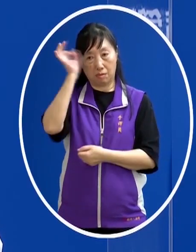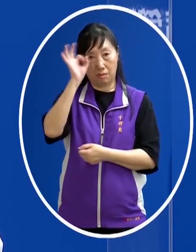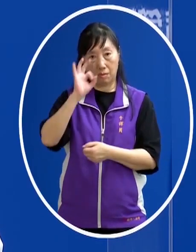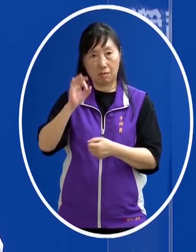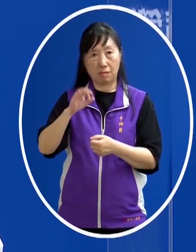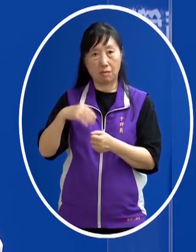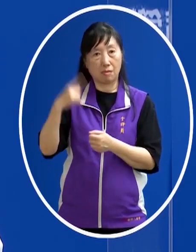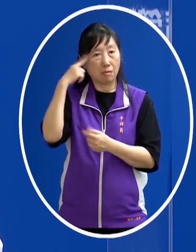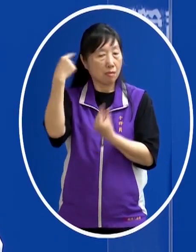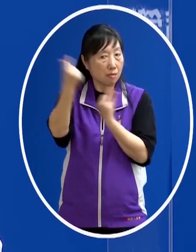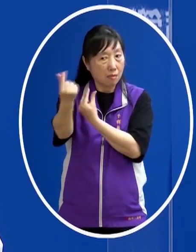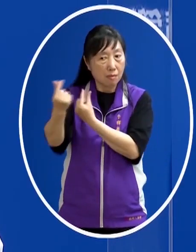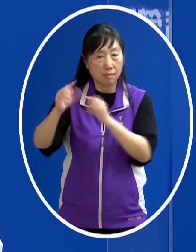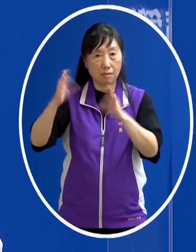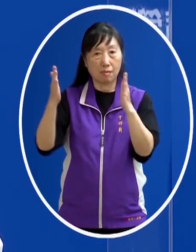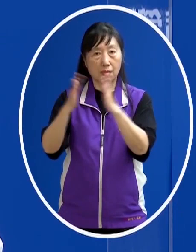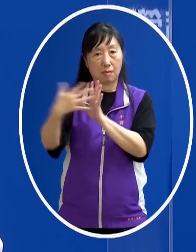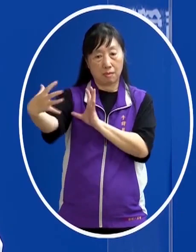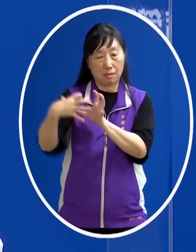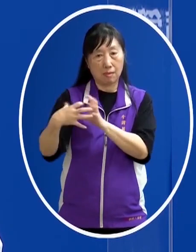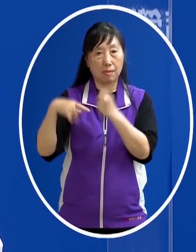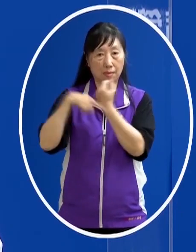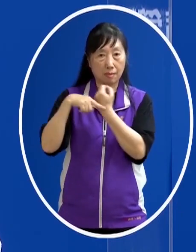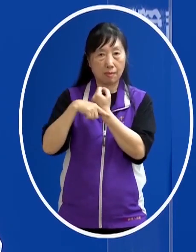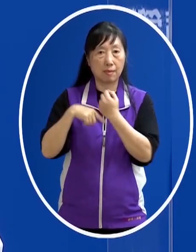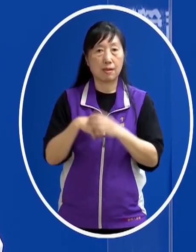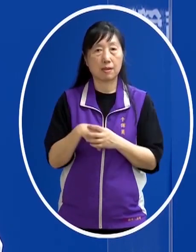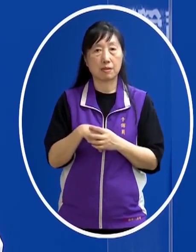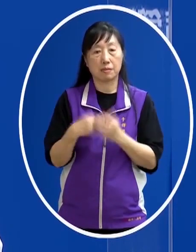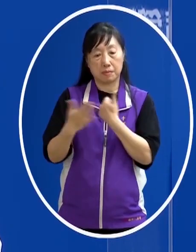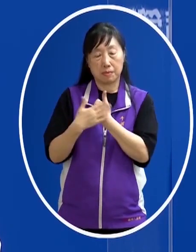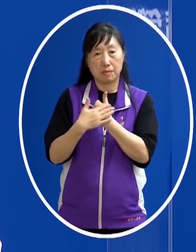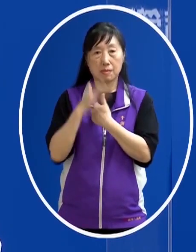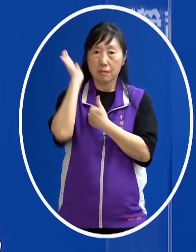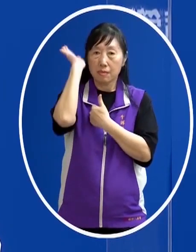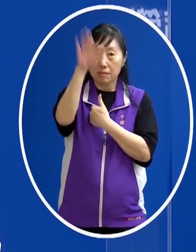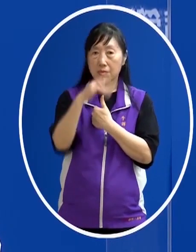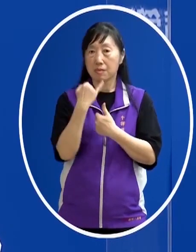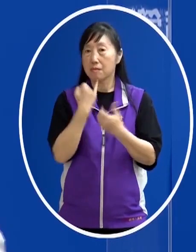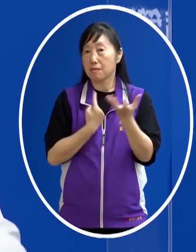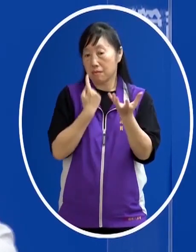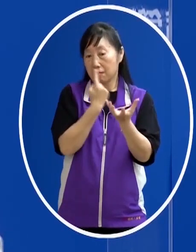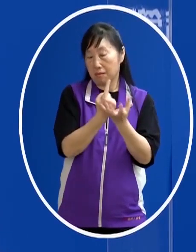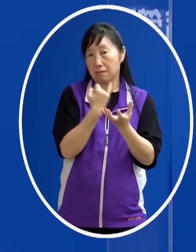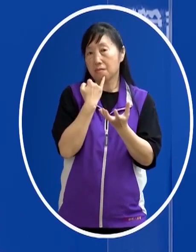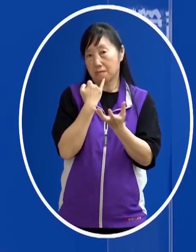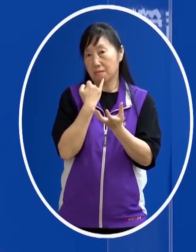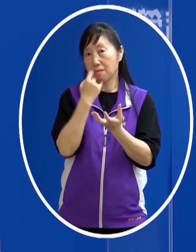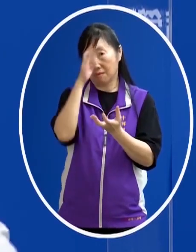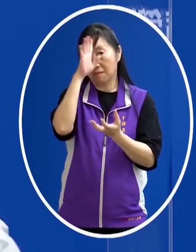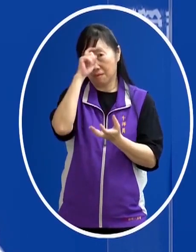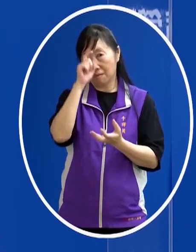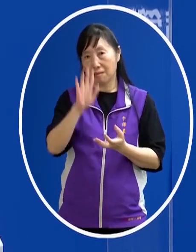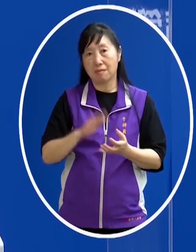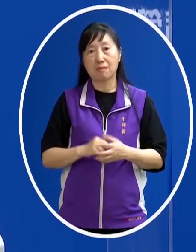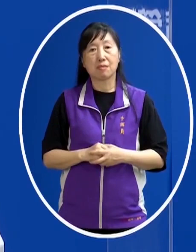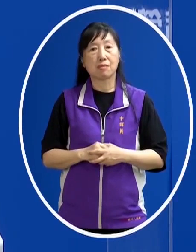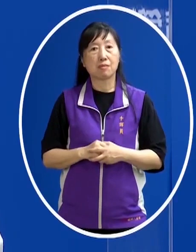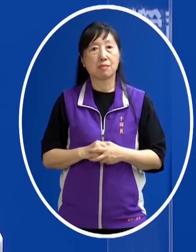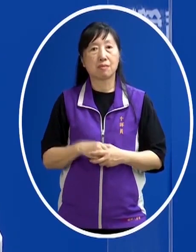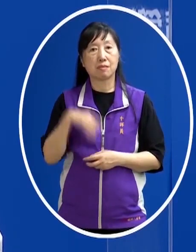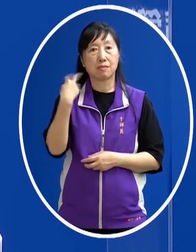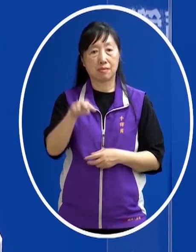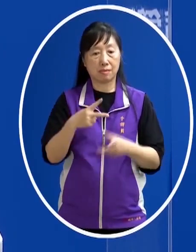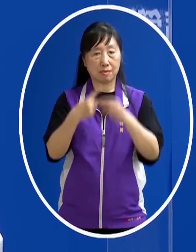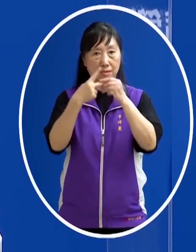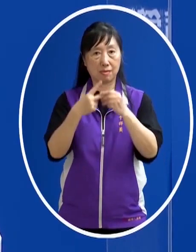国家来做好研究让我们未来参与的机会能够提高。那第二个就是说，在